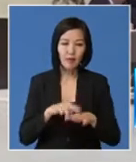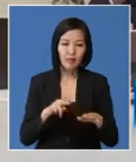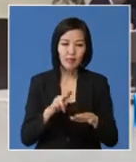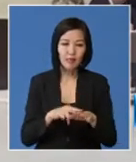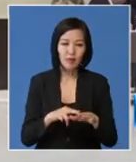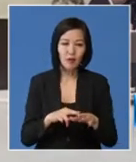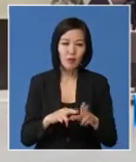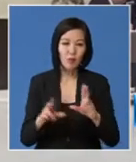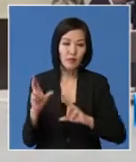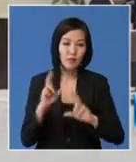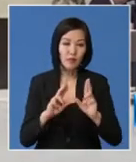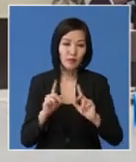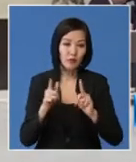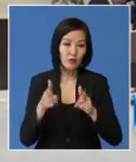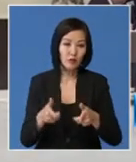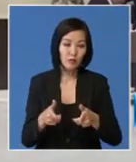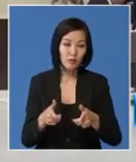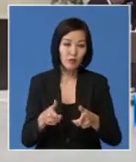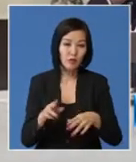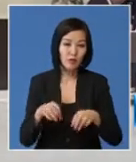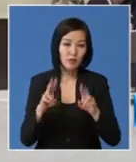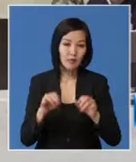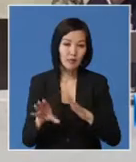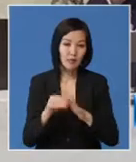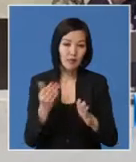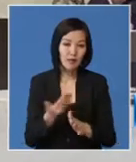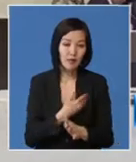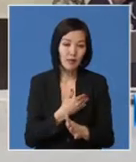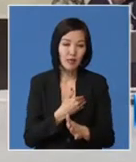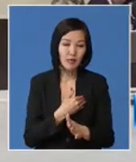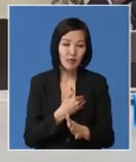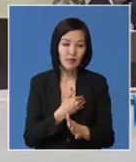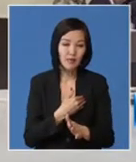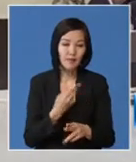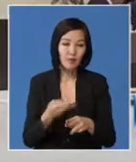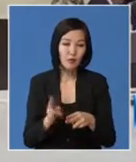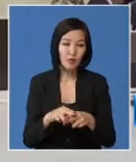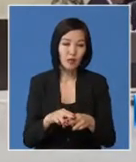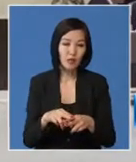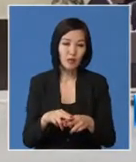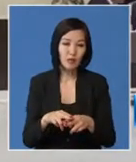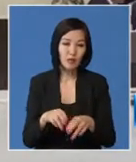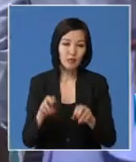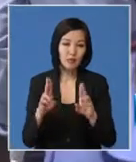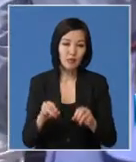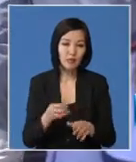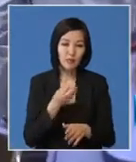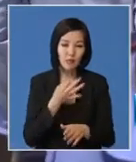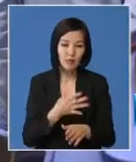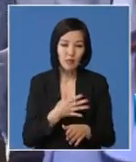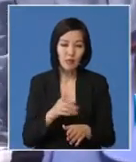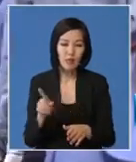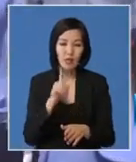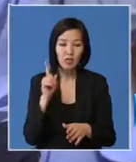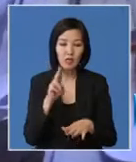университетіне түсіп, ары қарай полиция мамандығын таңдағым келеді. Өйткені бұл мамандық маған ұнайды. Мен бұл жас